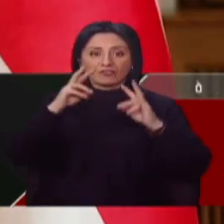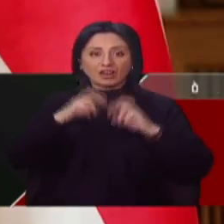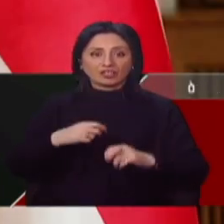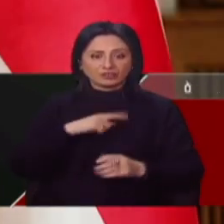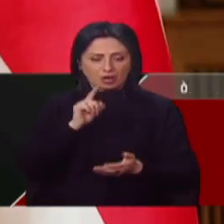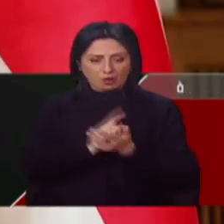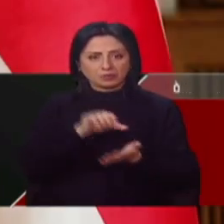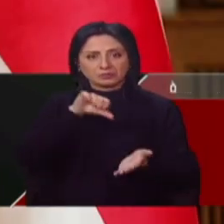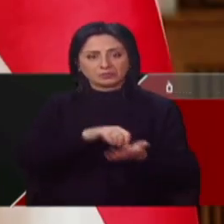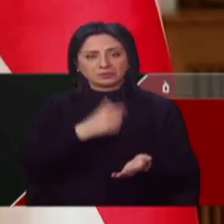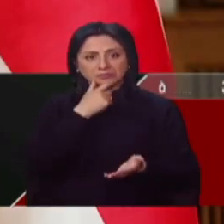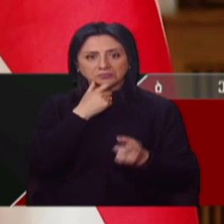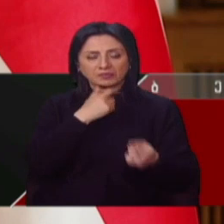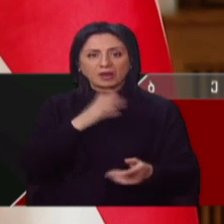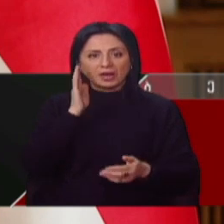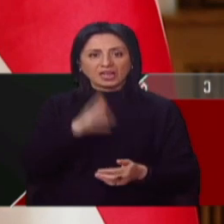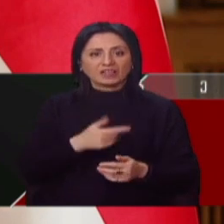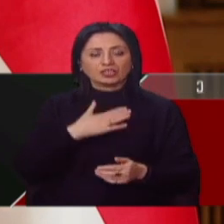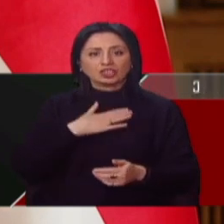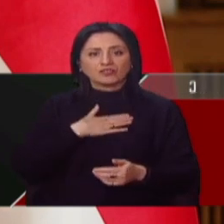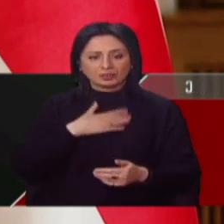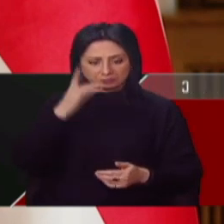ჩვენ აუცილებლად ჩავერთვებით, გვექნება ჩვენი